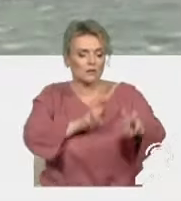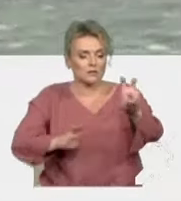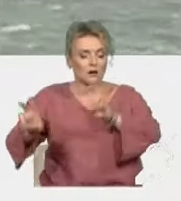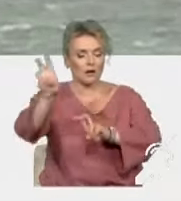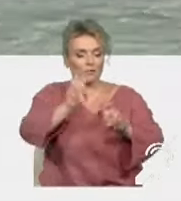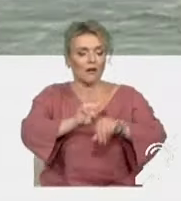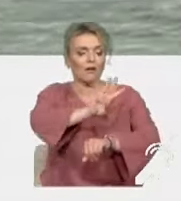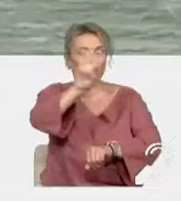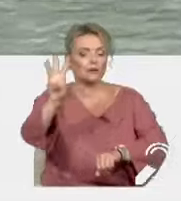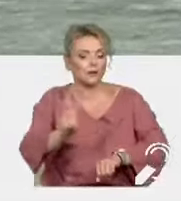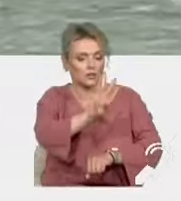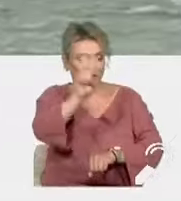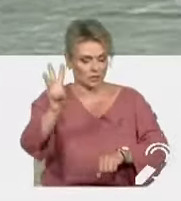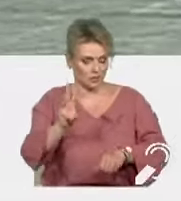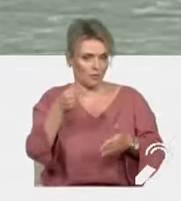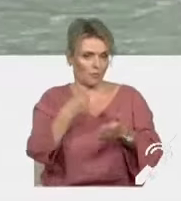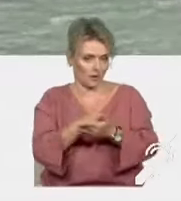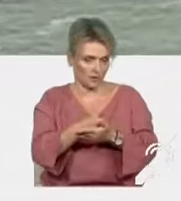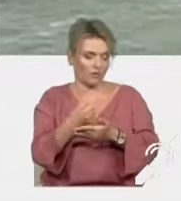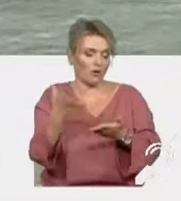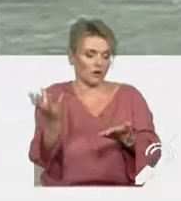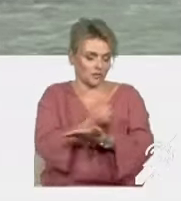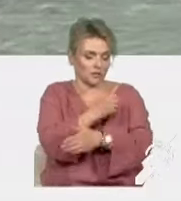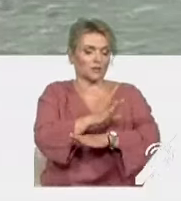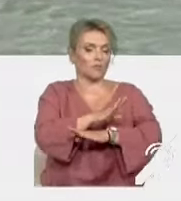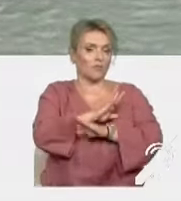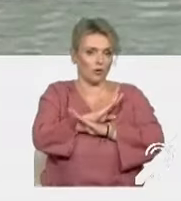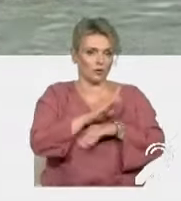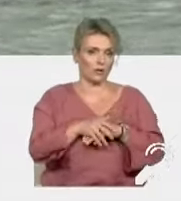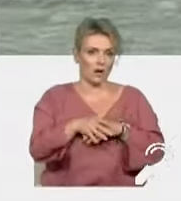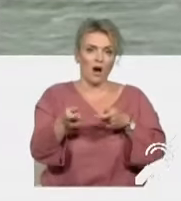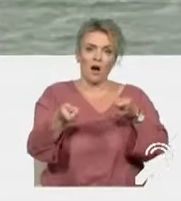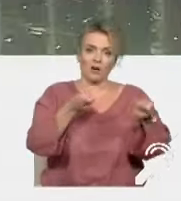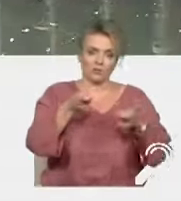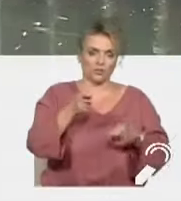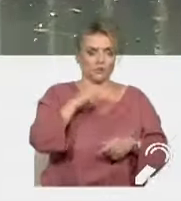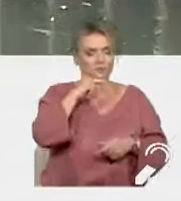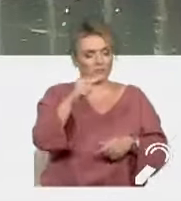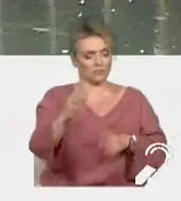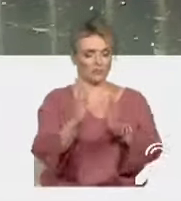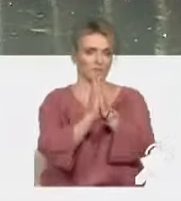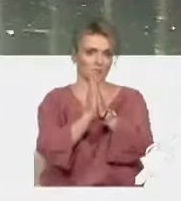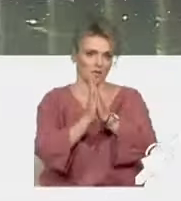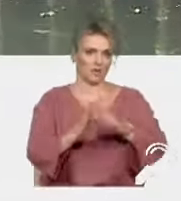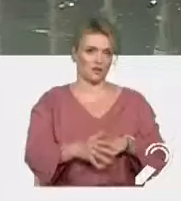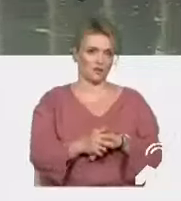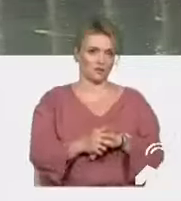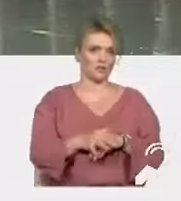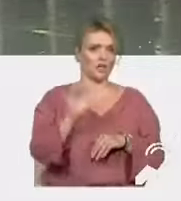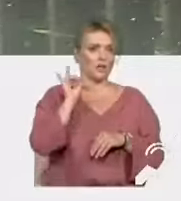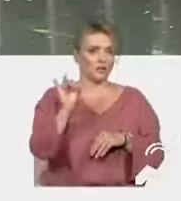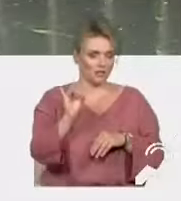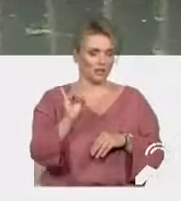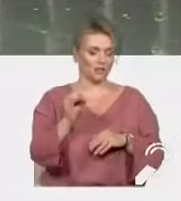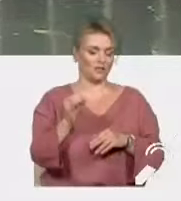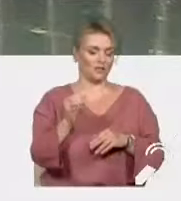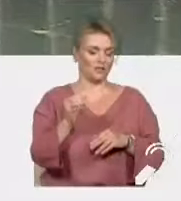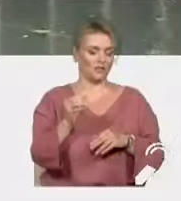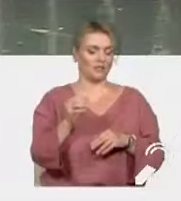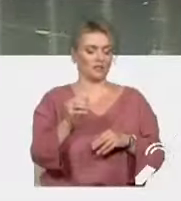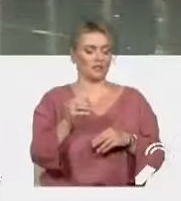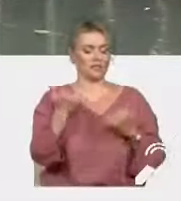respecte cu strictețe regulile de siguranță în timpul scăldatului trebuie evitată intrarea bruscă în apă pe timp de caniculă pentru a